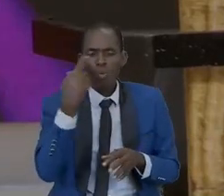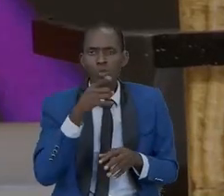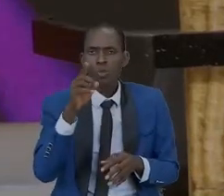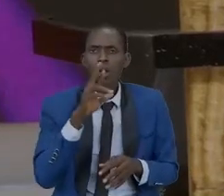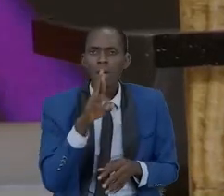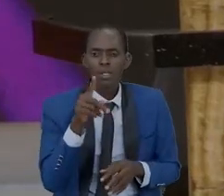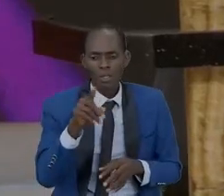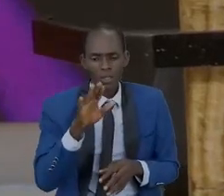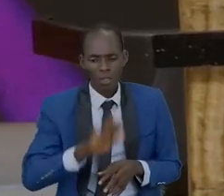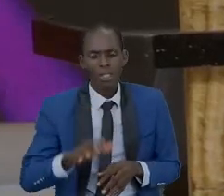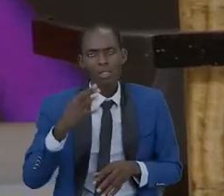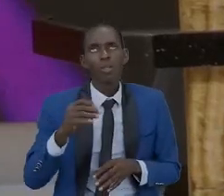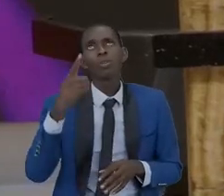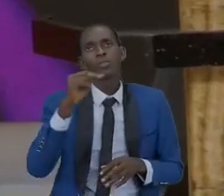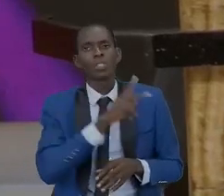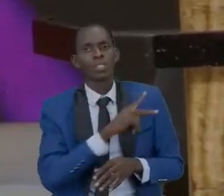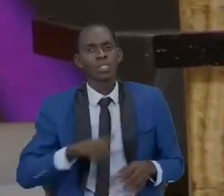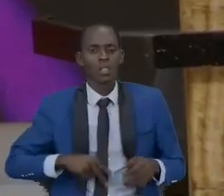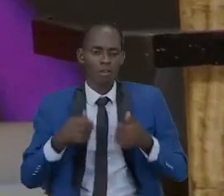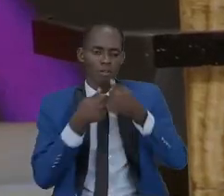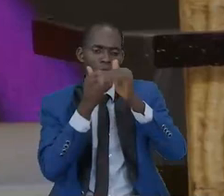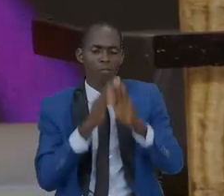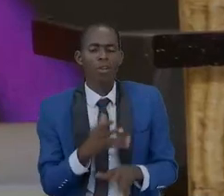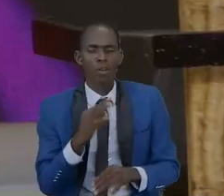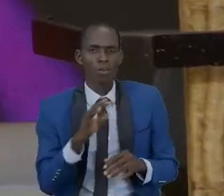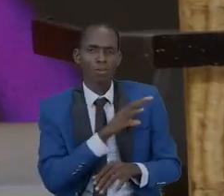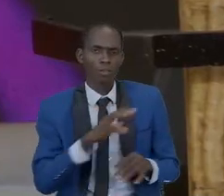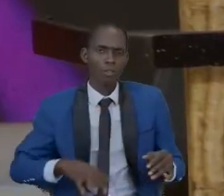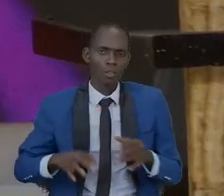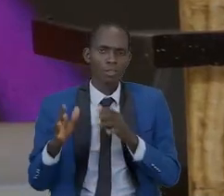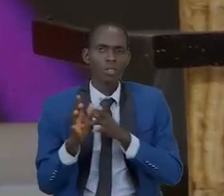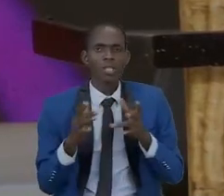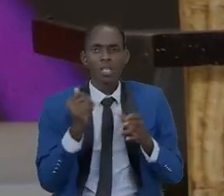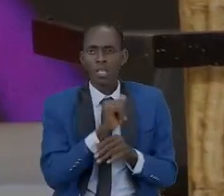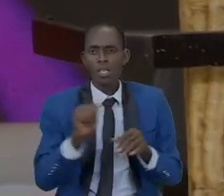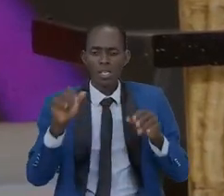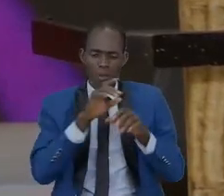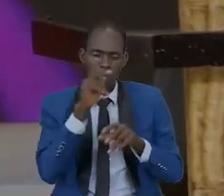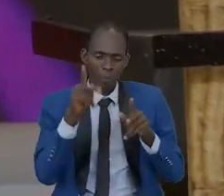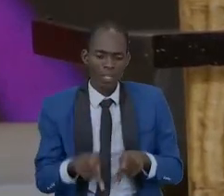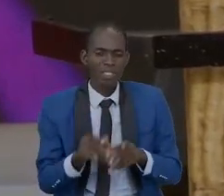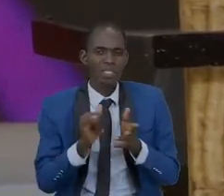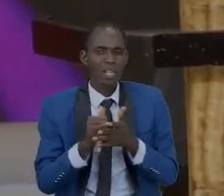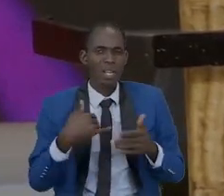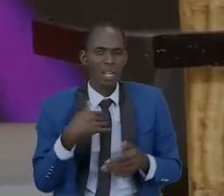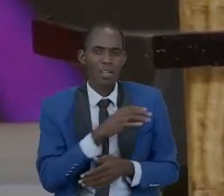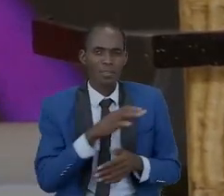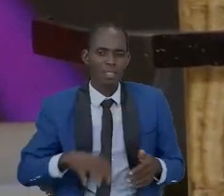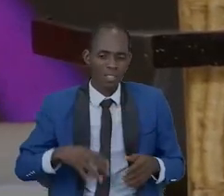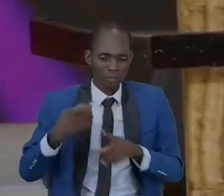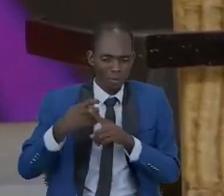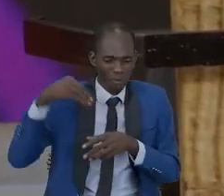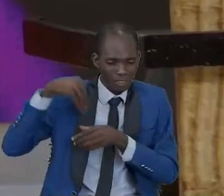un enfant du roi vous êtes un disciple de Jésus-Christ la personne qui a écrit cette vivant en à l'intérieur de lui-même